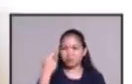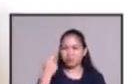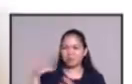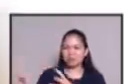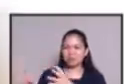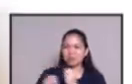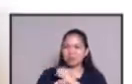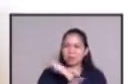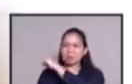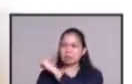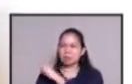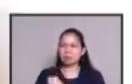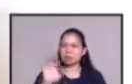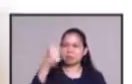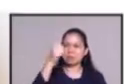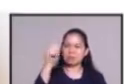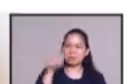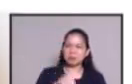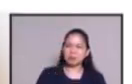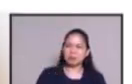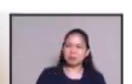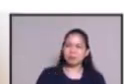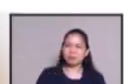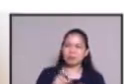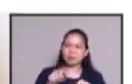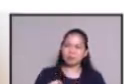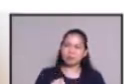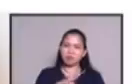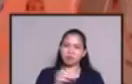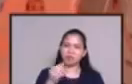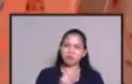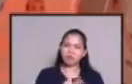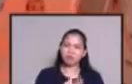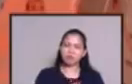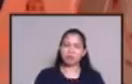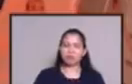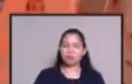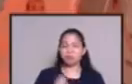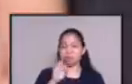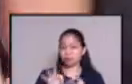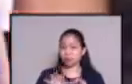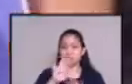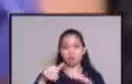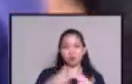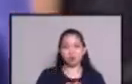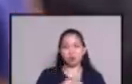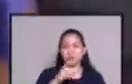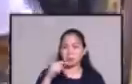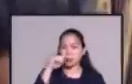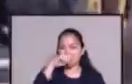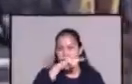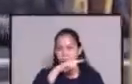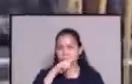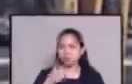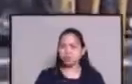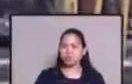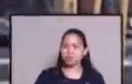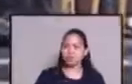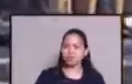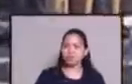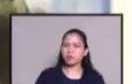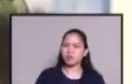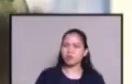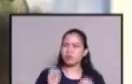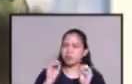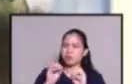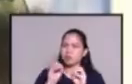na aabot sa 10,000 pisong halaga ng paninda at pera ito. Kung sinasabi natin na lahat naman ay nagsisinungaling, ano ang tinuturo natin sa mga